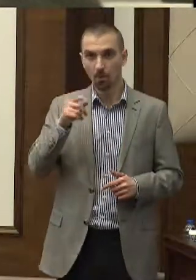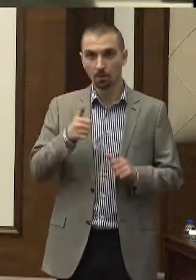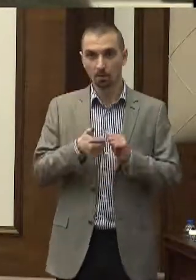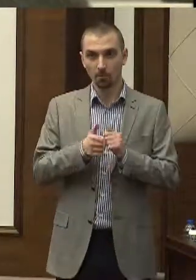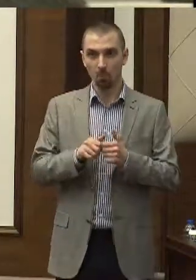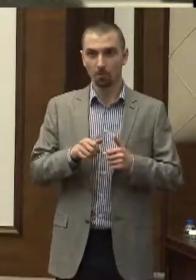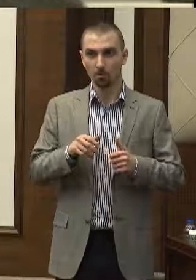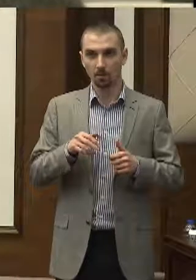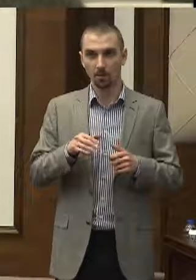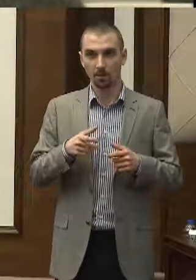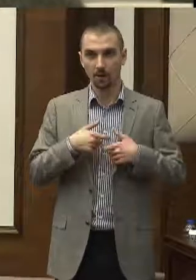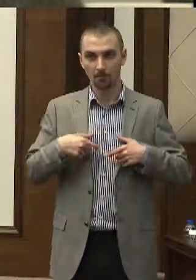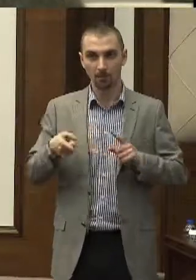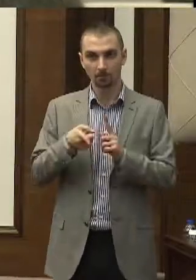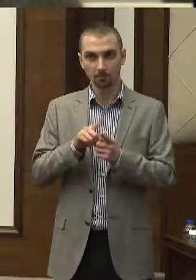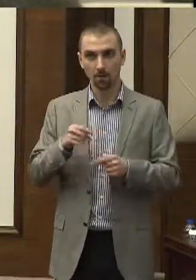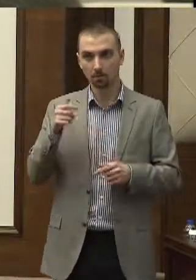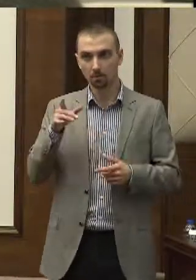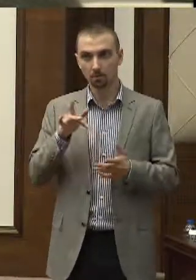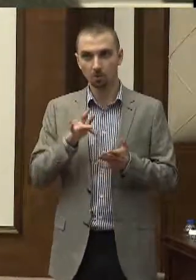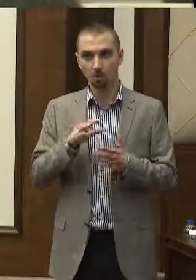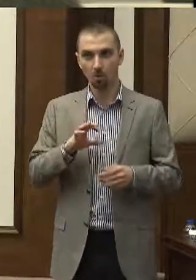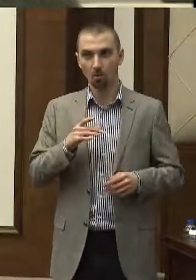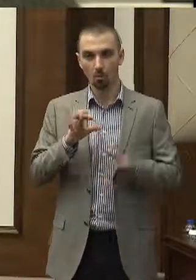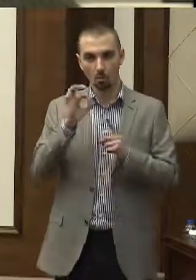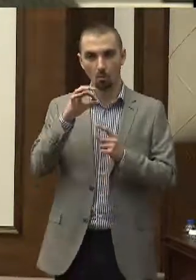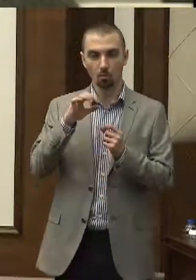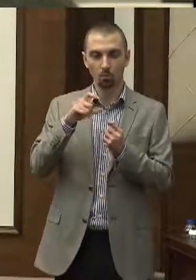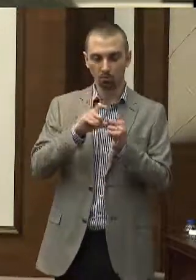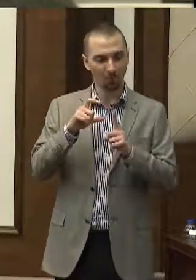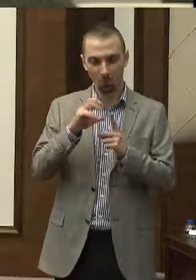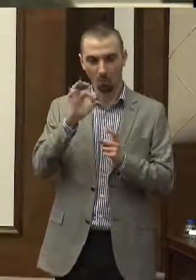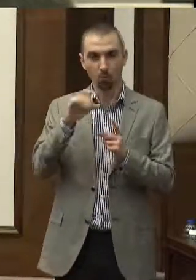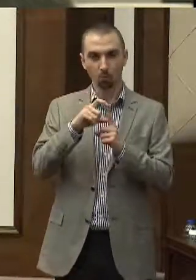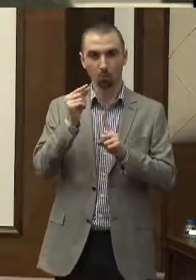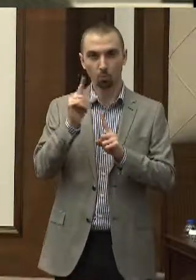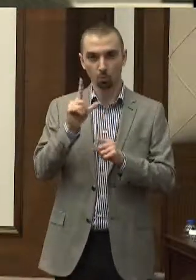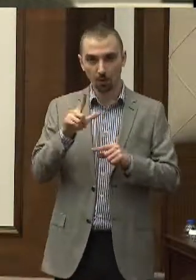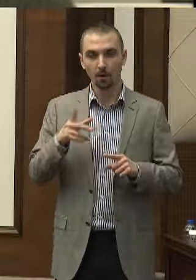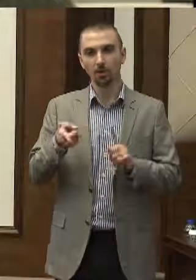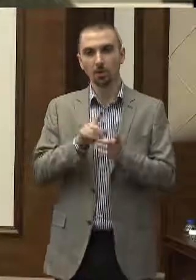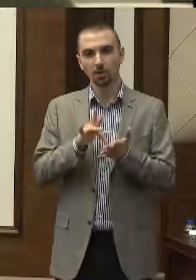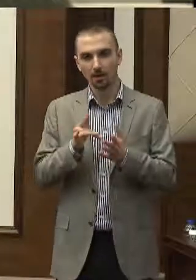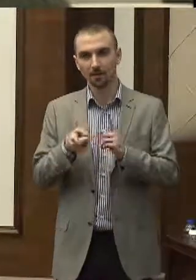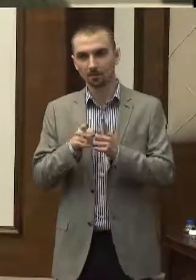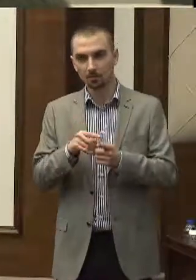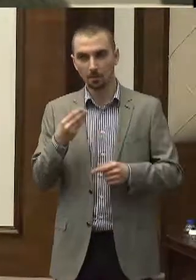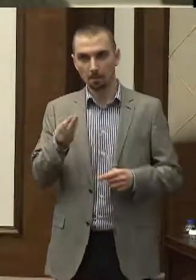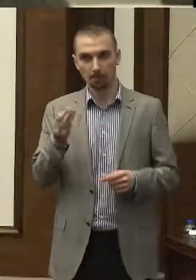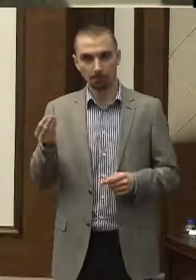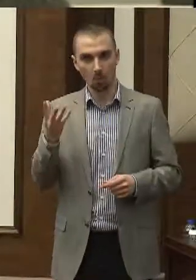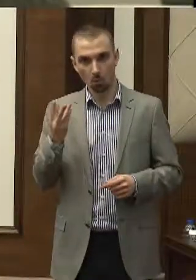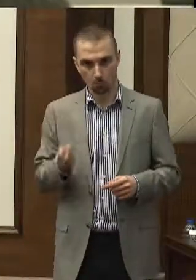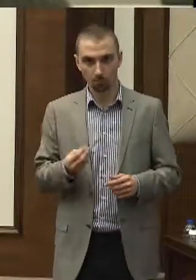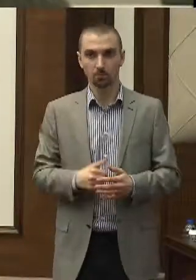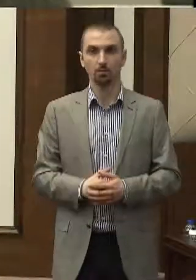sezon öncesi ödül ve ceza yönetmeliği hazırlanarak hayata geçirmesini iyi olacağını